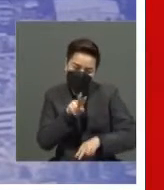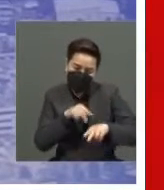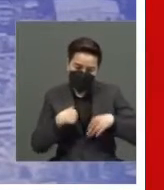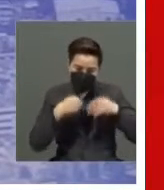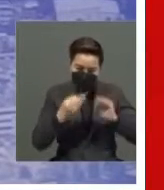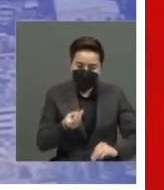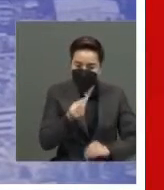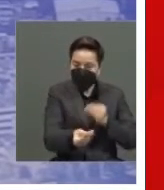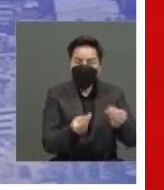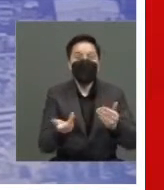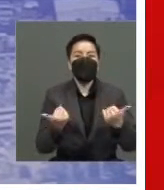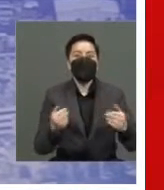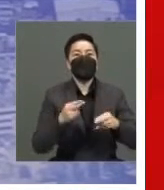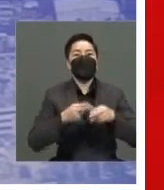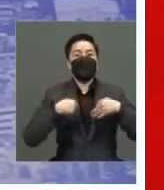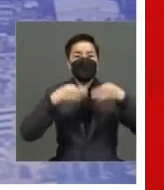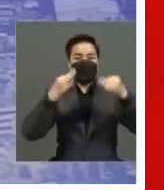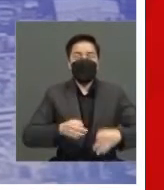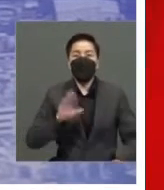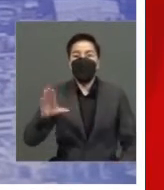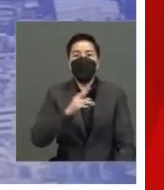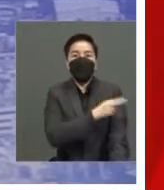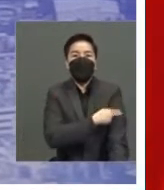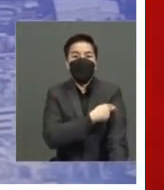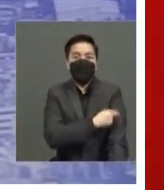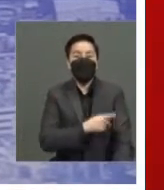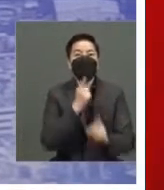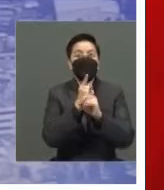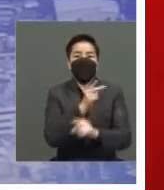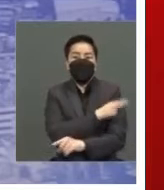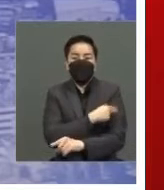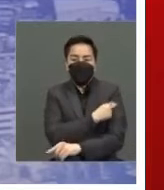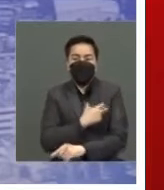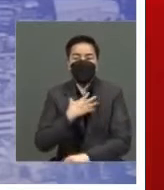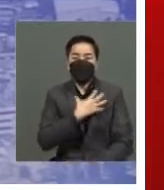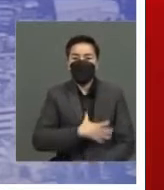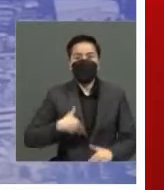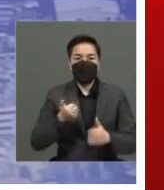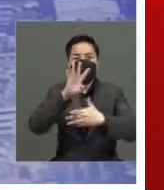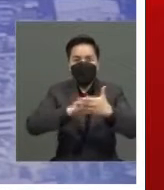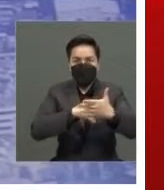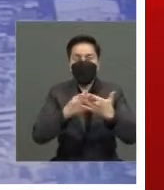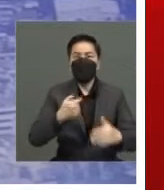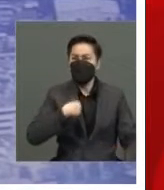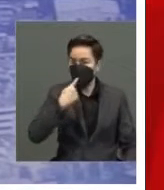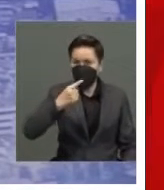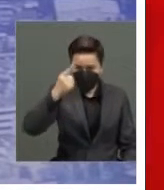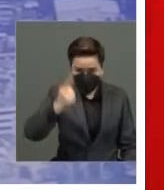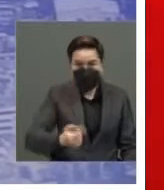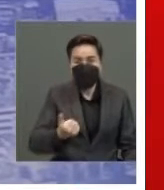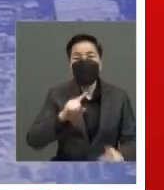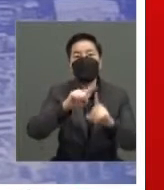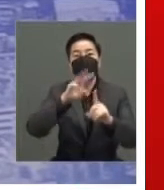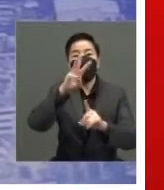ฉีดเป็นผู้วินิจฉัยว่าจะฉีดวัคซีนตัวไหนนะครับทั้งนี้ขอให้เป็นไปตามหลักเกณฑ์ทางการแพทย์และสาสุขเป็นหลักครับผมก็ขอยืนยันครับ